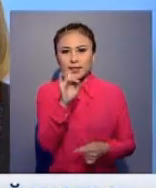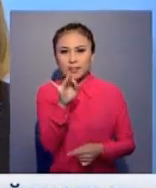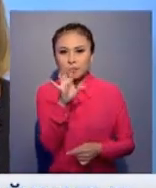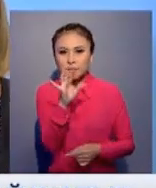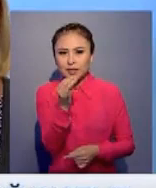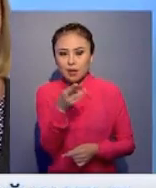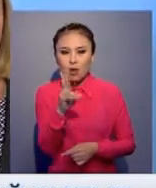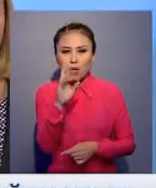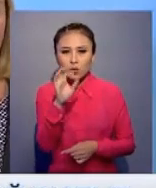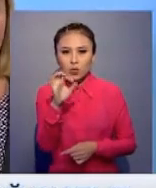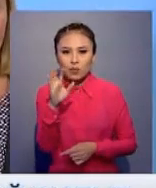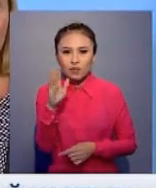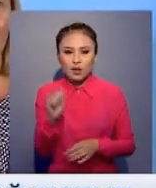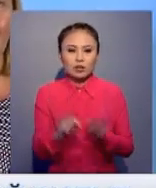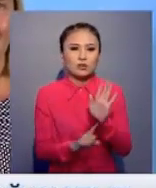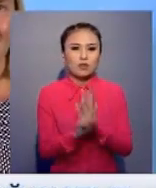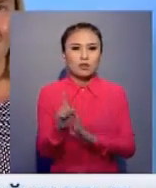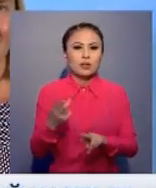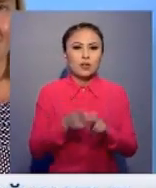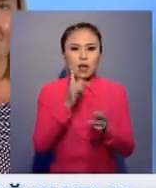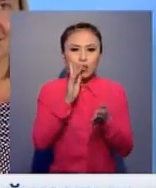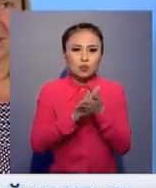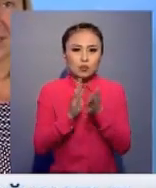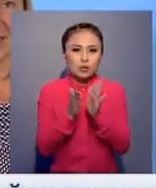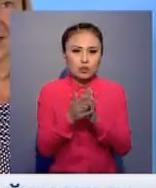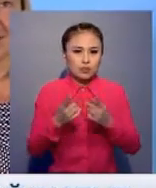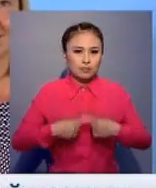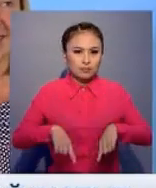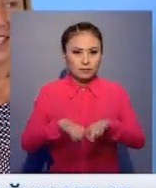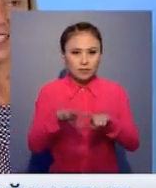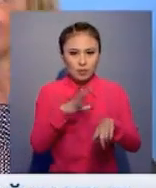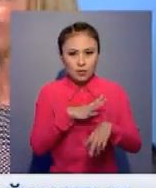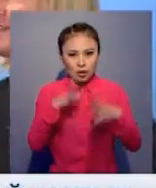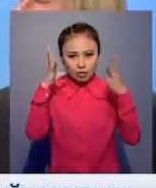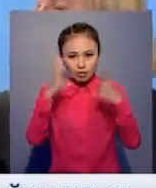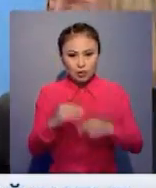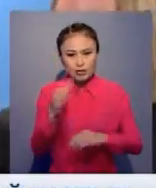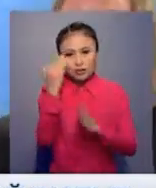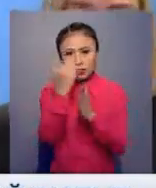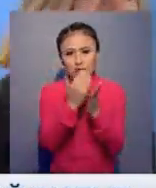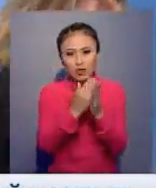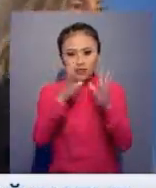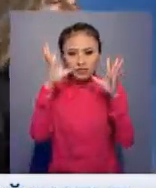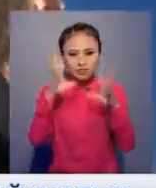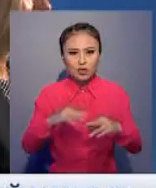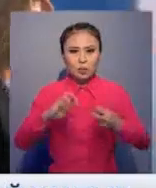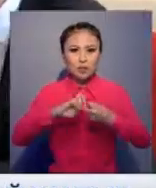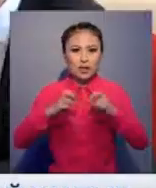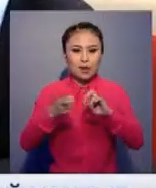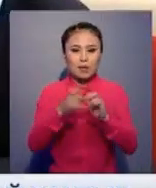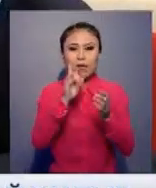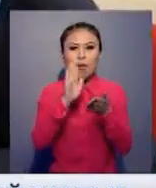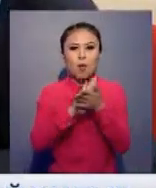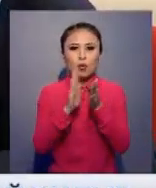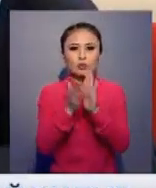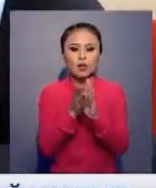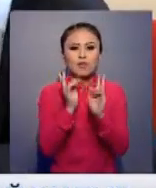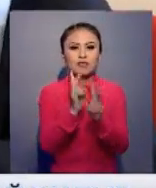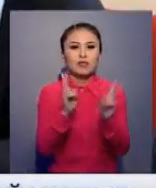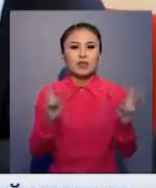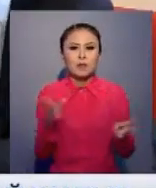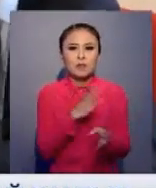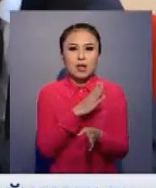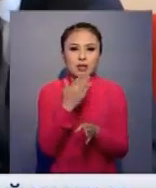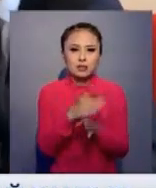мен Косово арасында реттеу бойынша жаңа келіссөз ұйымдастырмақ. Ол күн тәртібінде болған бүкіл мәселе бойынша келіссөздердің бірнеше